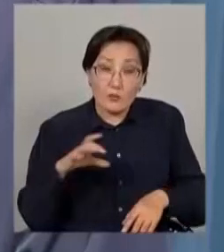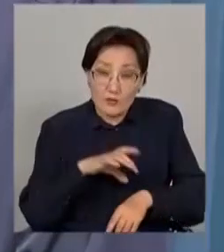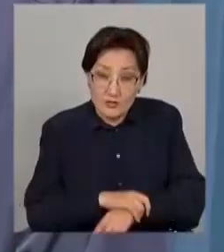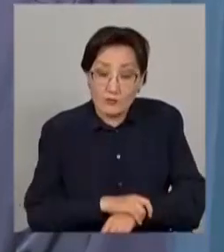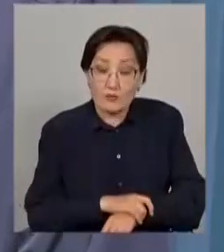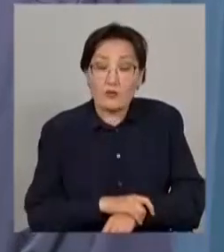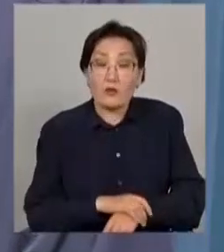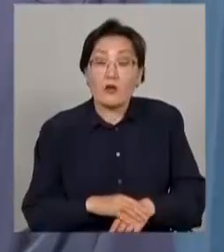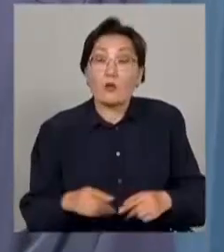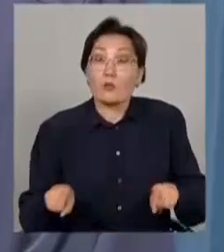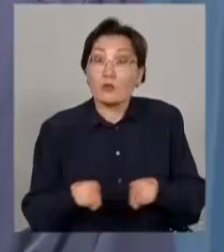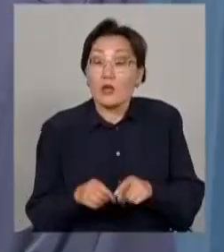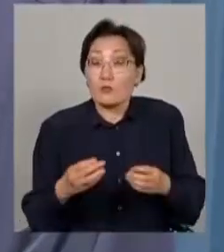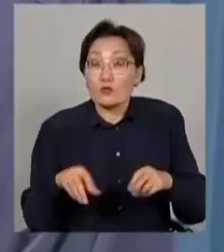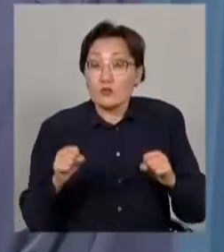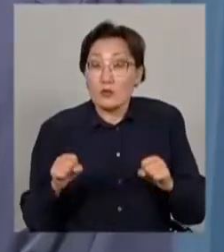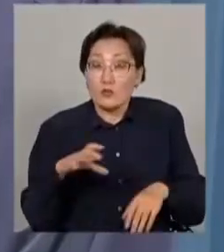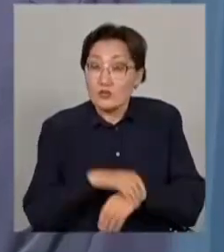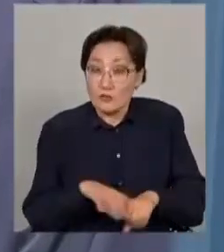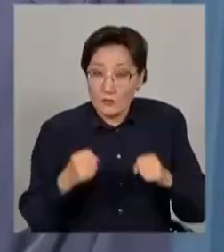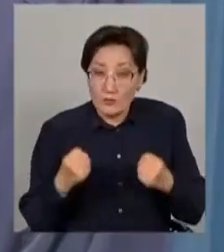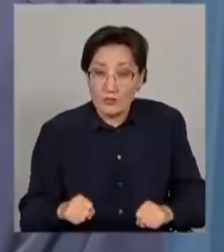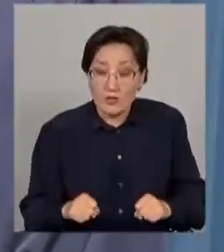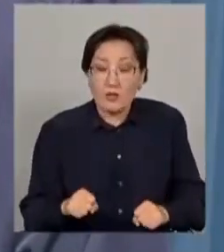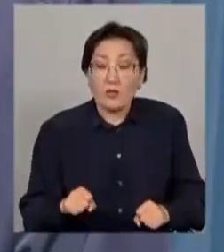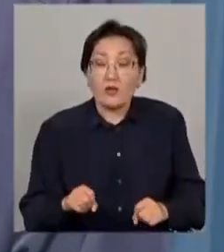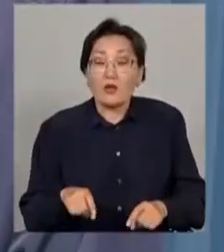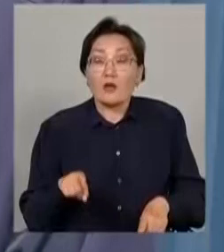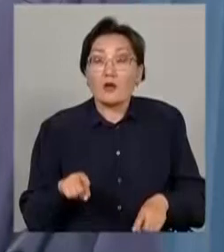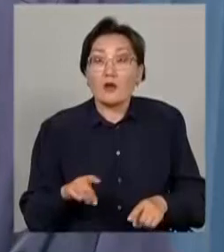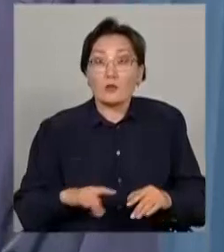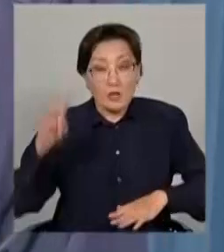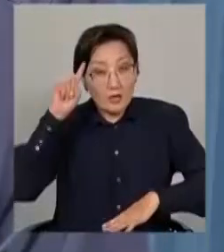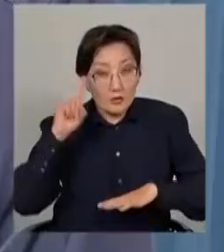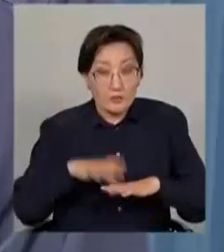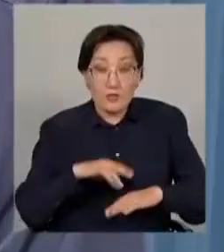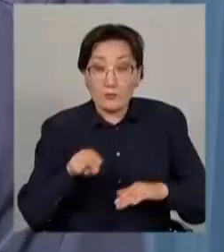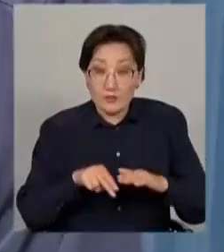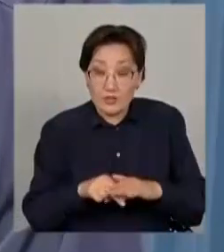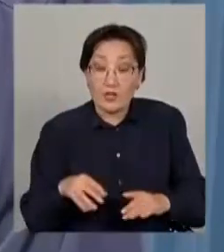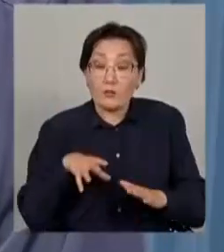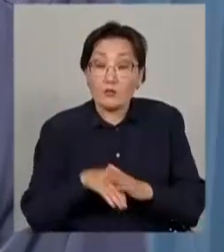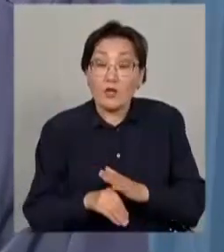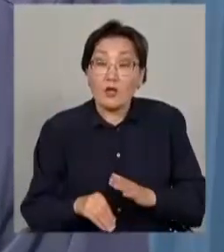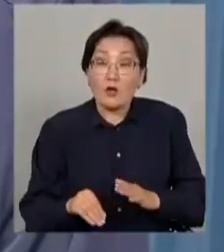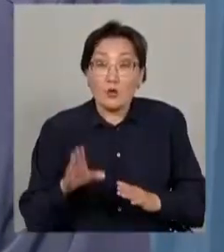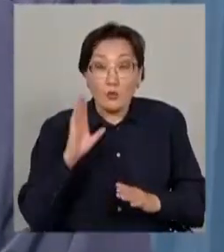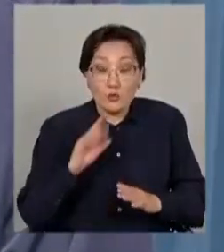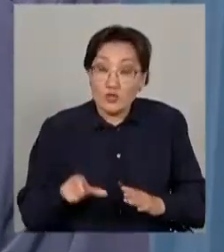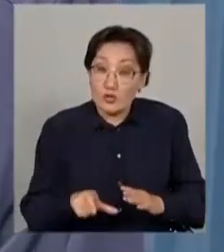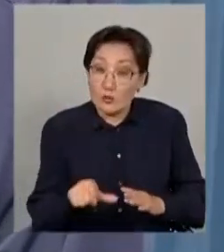аудандық әкімшіліктердің көмінде солардың қарауында жатады да, бұл әрбір өзендер, көлдердің жағалауларын